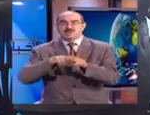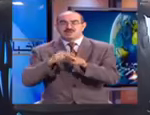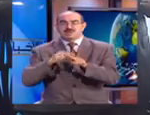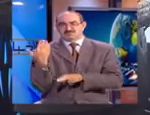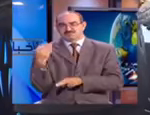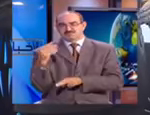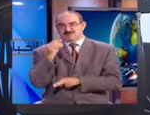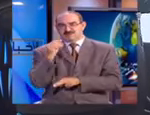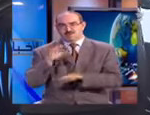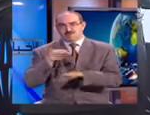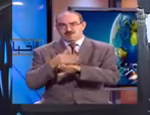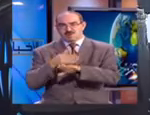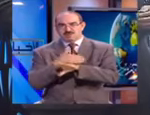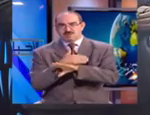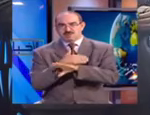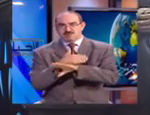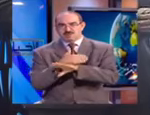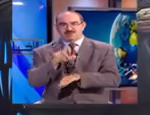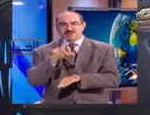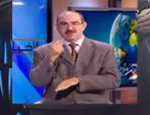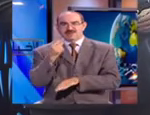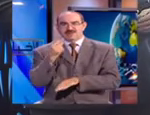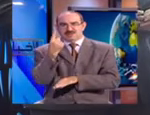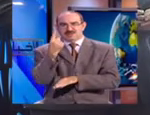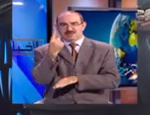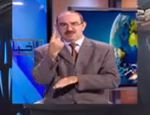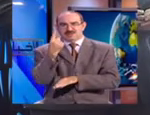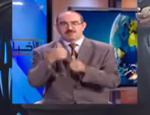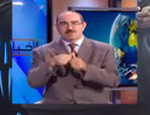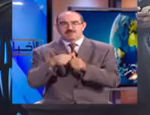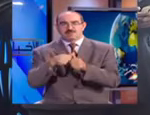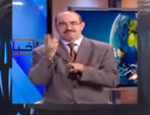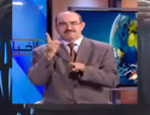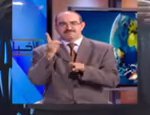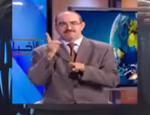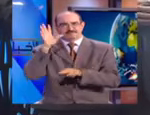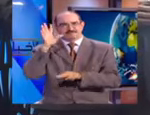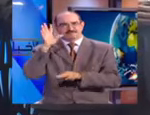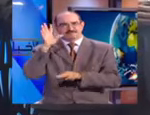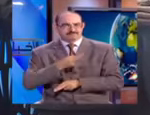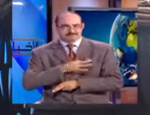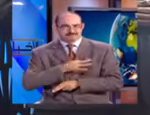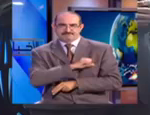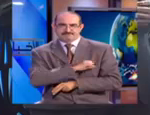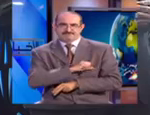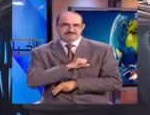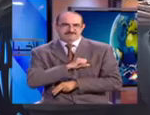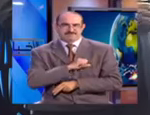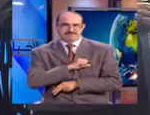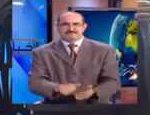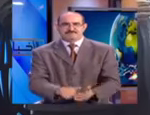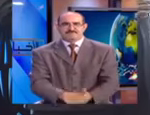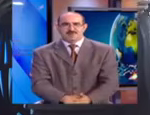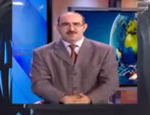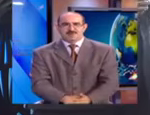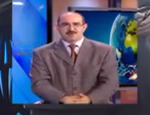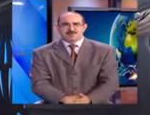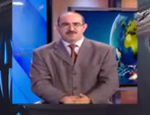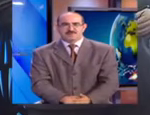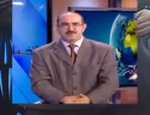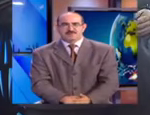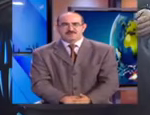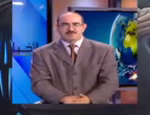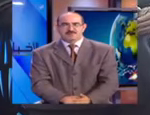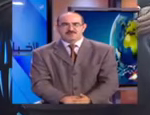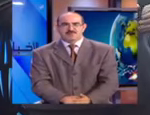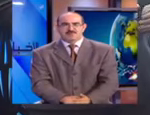24 ساعة الماضية عددهم 21 مريض توفوا في خلال 24 ساعة الماضية رحمهم